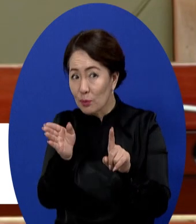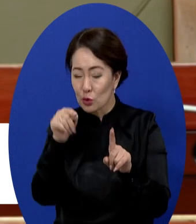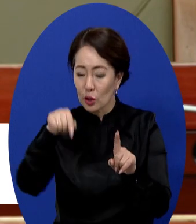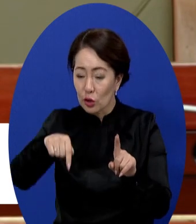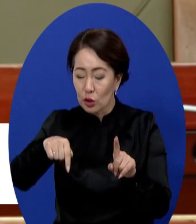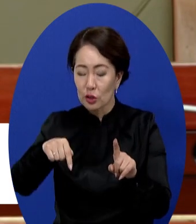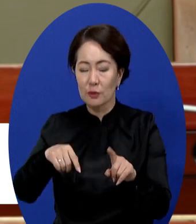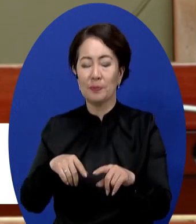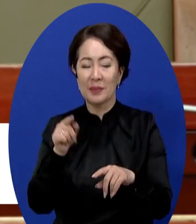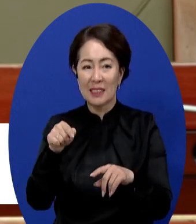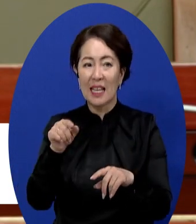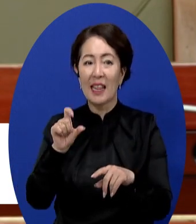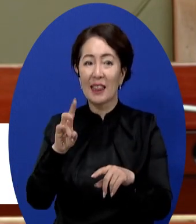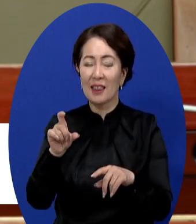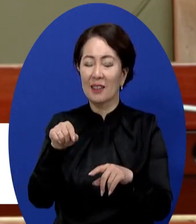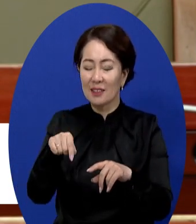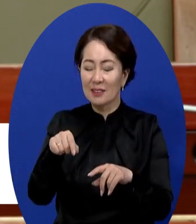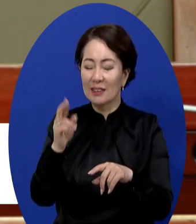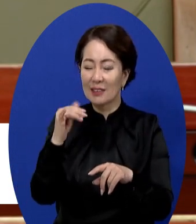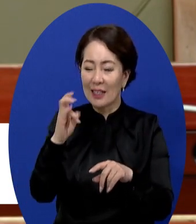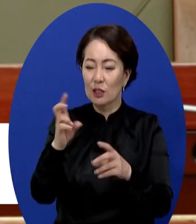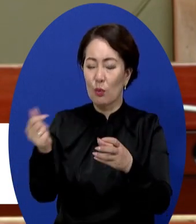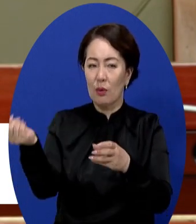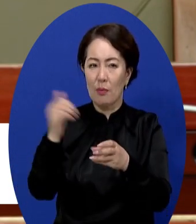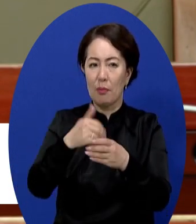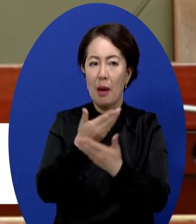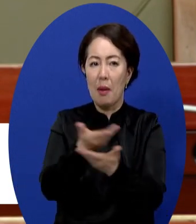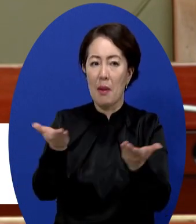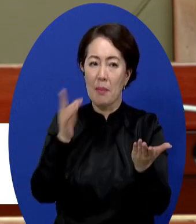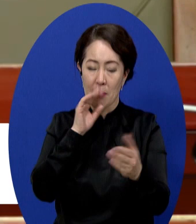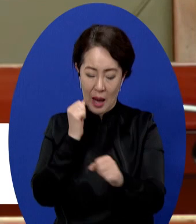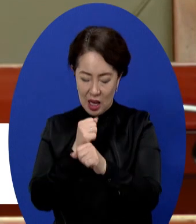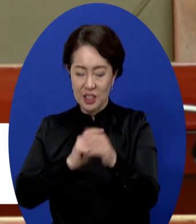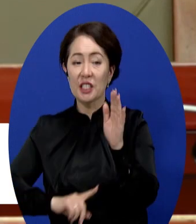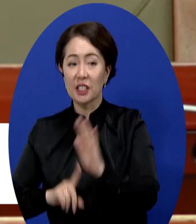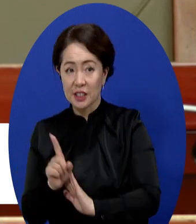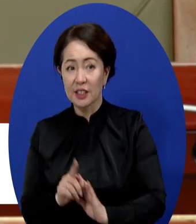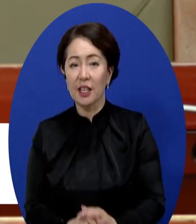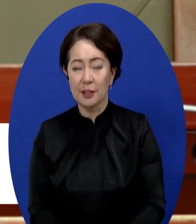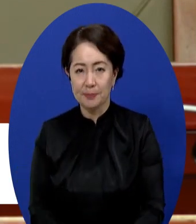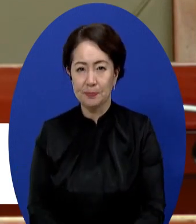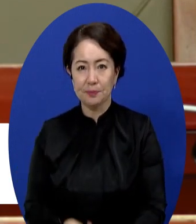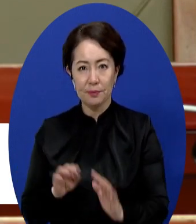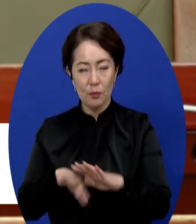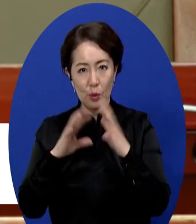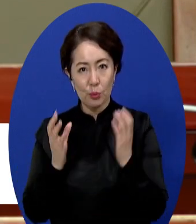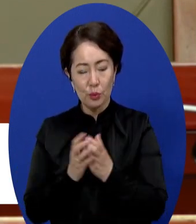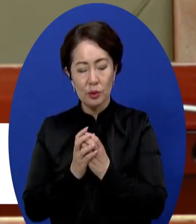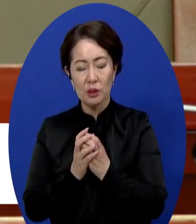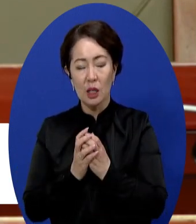энэ дансанд төлрүүлэх олох ажлууд эхлэн за нийтдээ